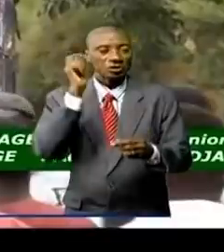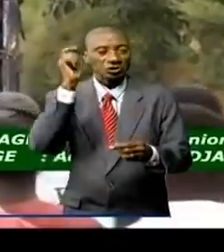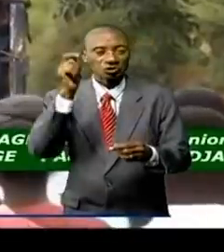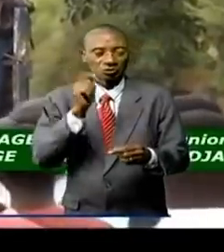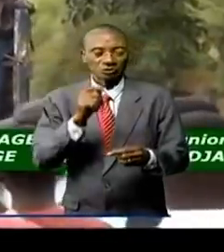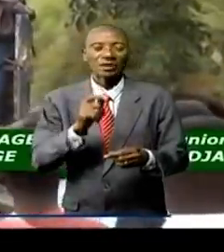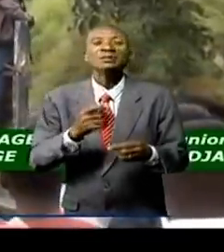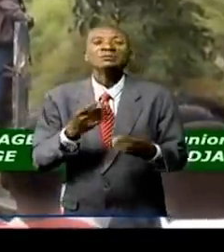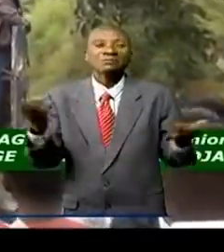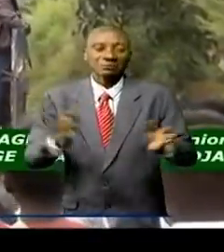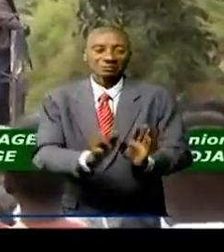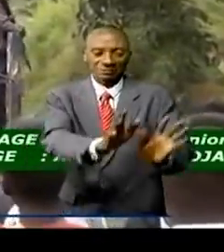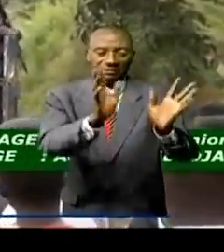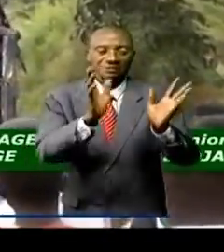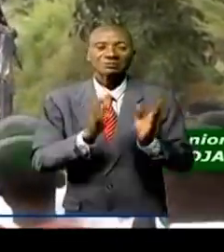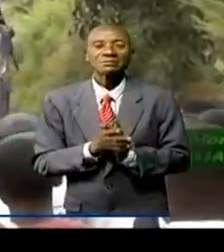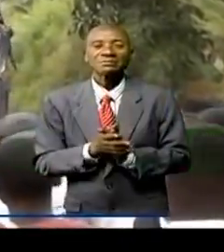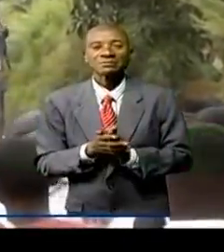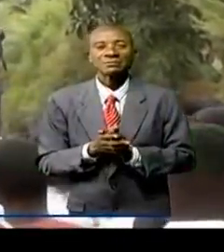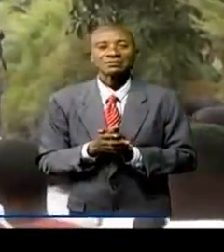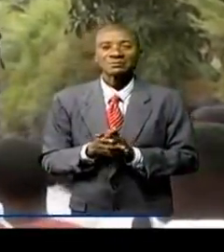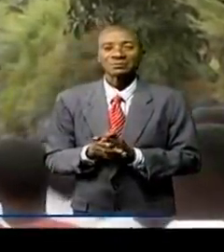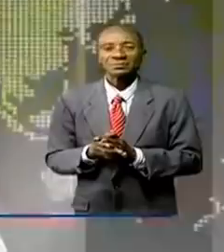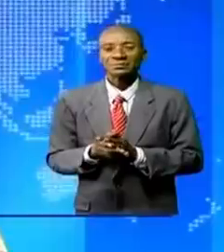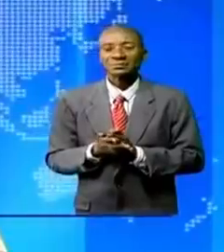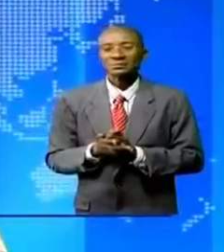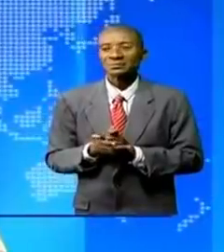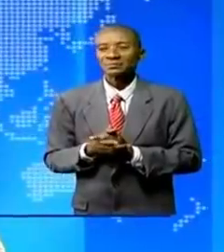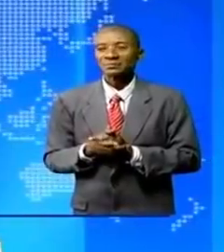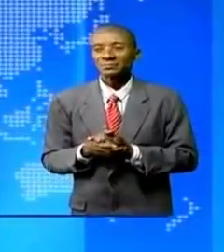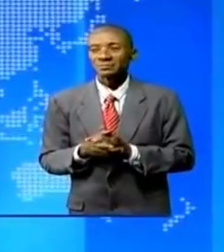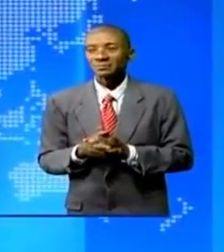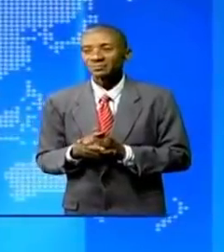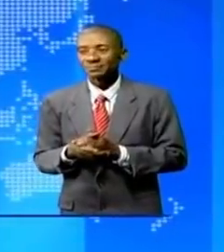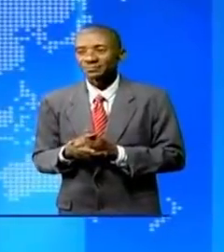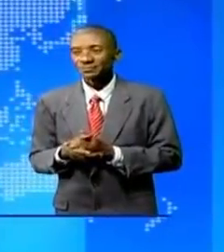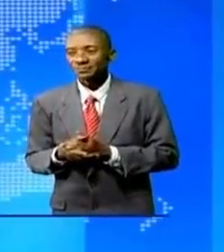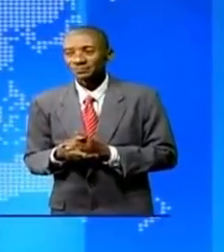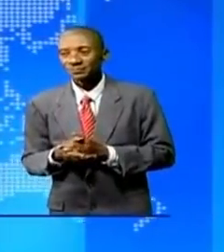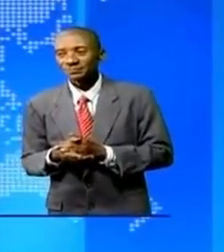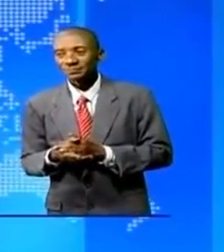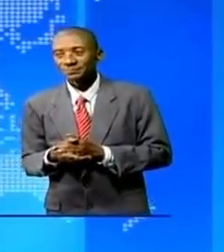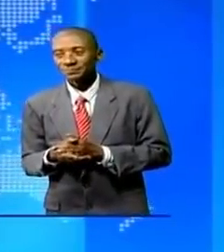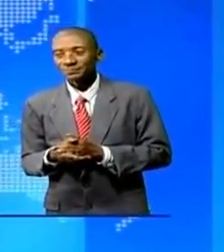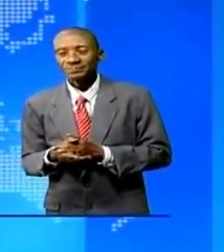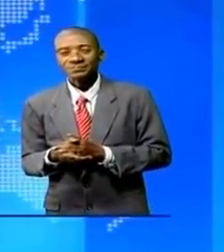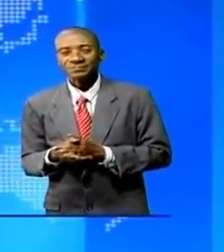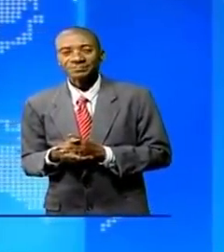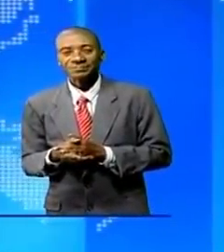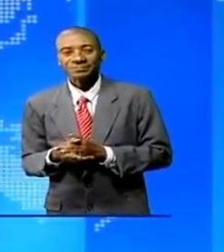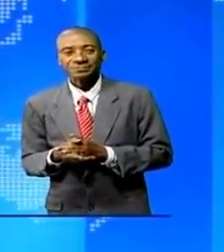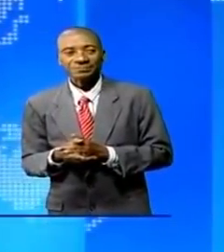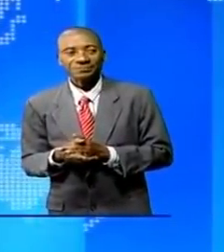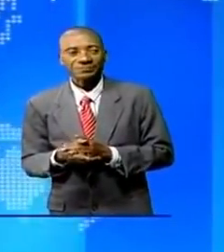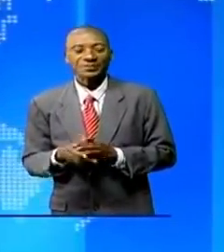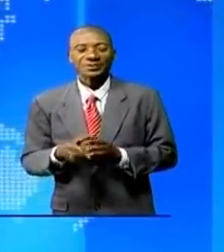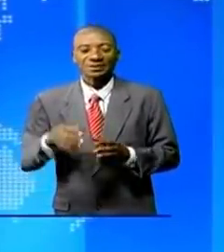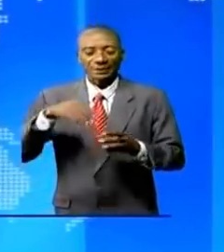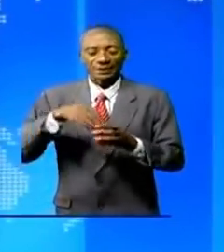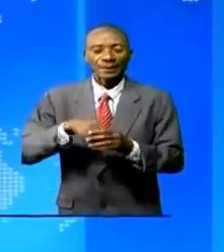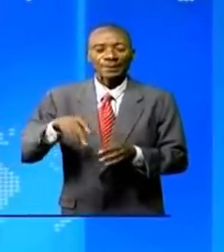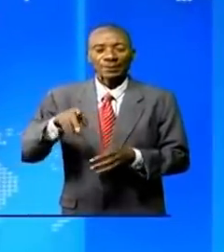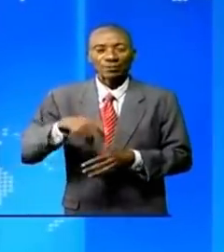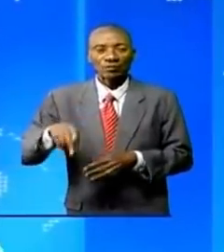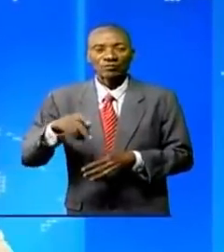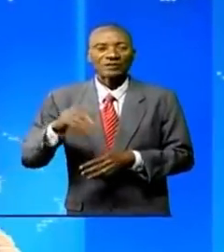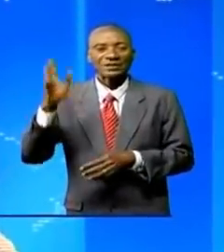d'autres filles et fils égarés de l'Ituri. Et puis le gouverneur intérimaire de la province du Congo central a eu des